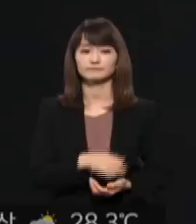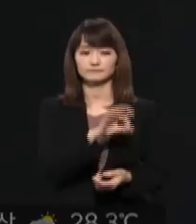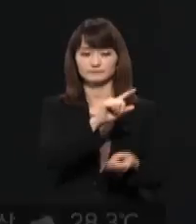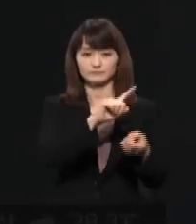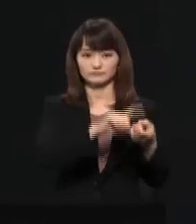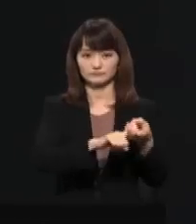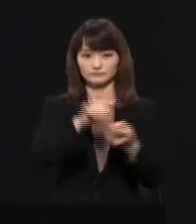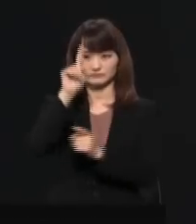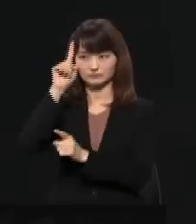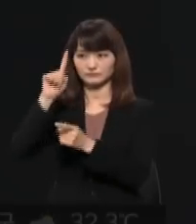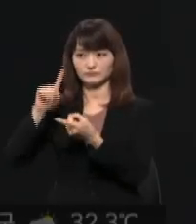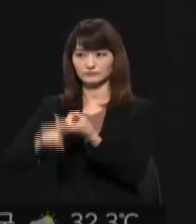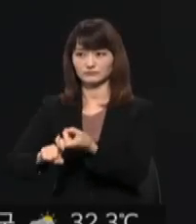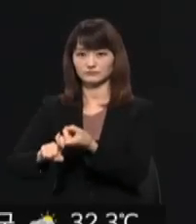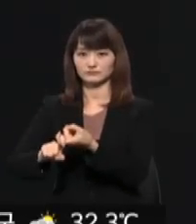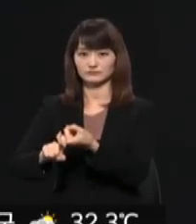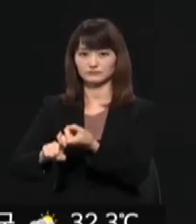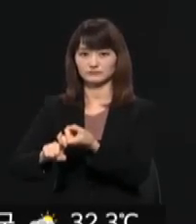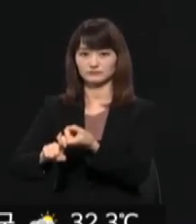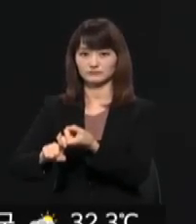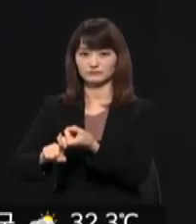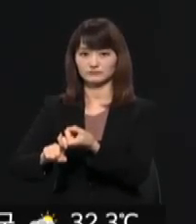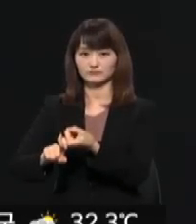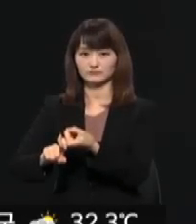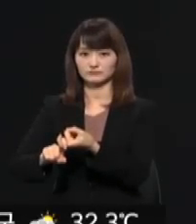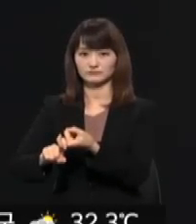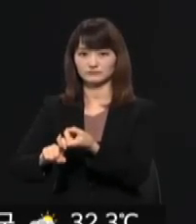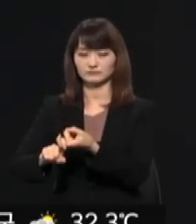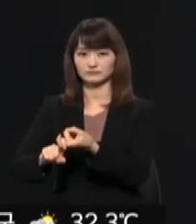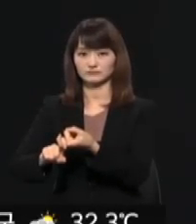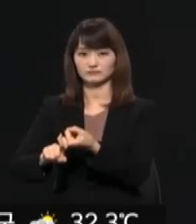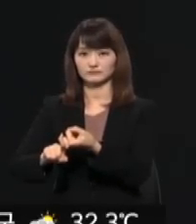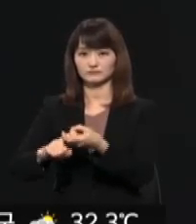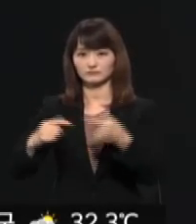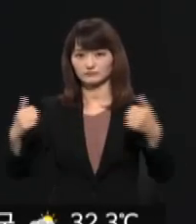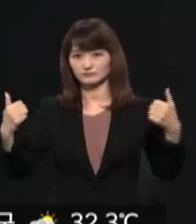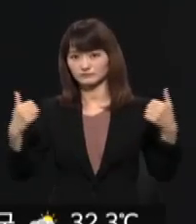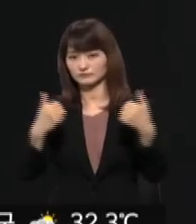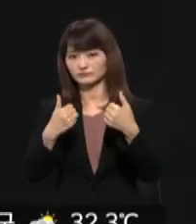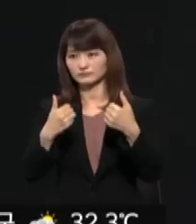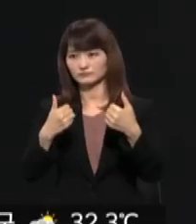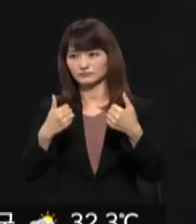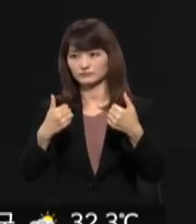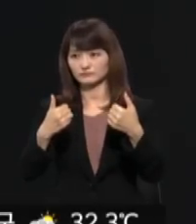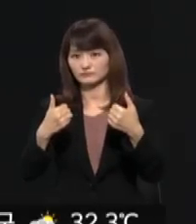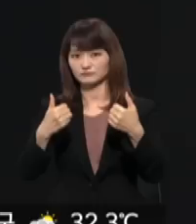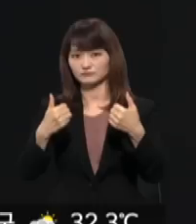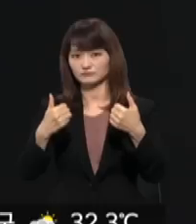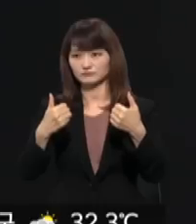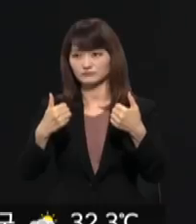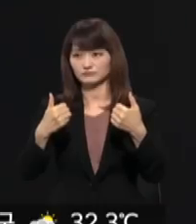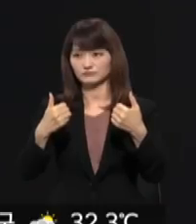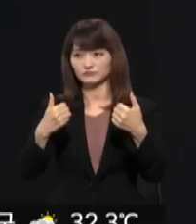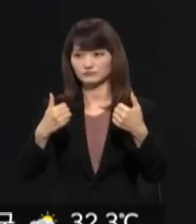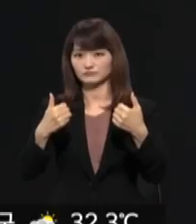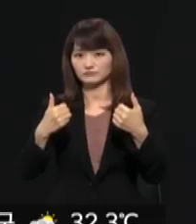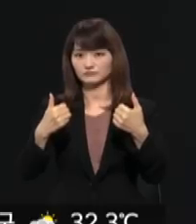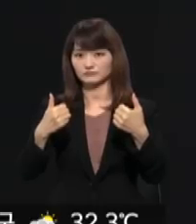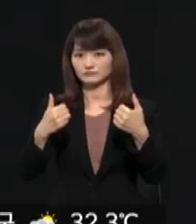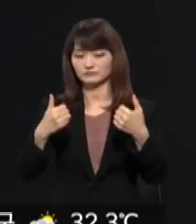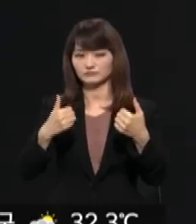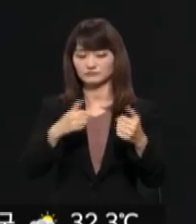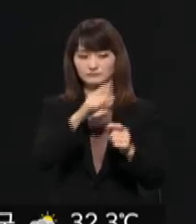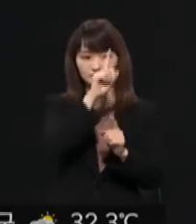윤회관 그리고이 핵관이란 또 말씀을 하셨어요 이제이 두 대척점에 땅이 접점에 두 분이 계신 걸로